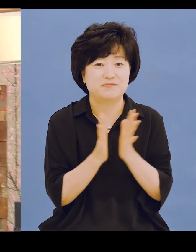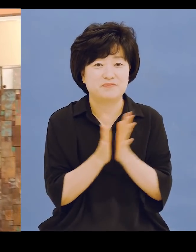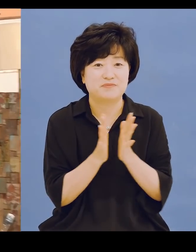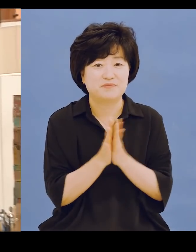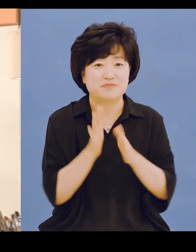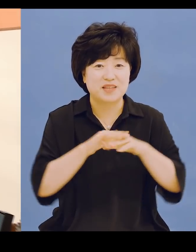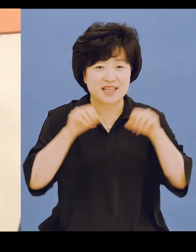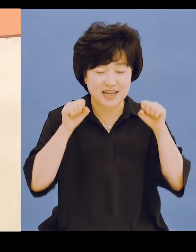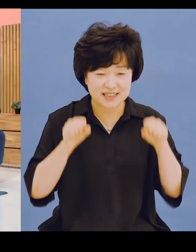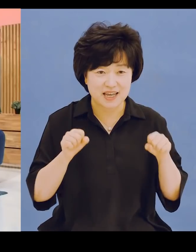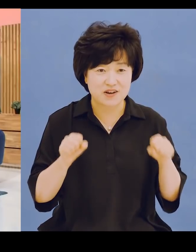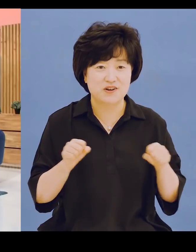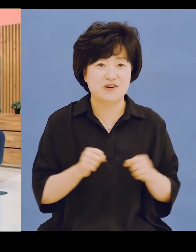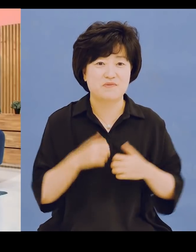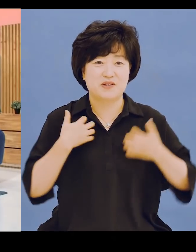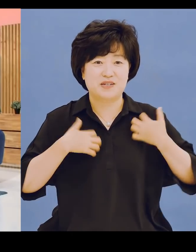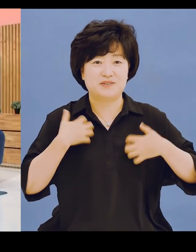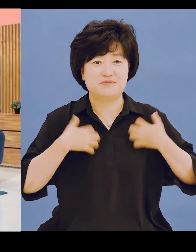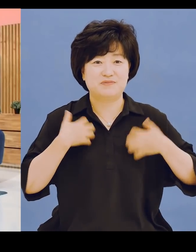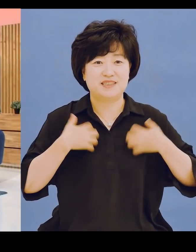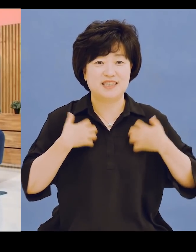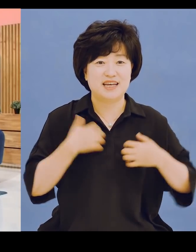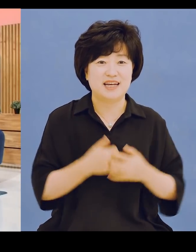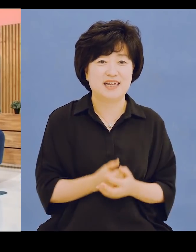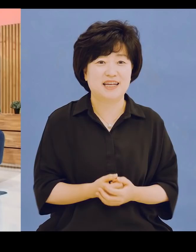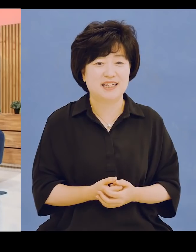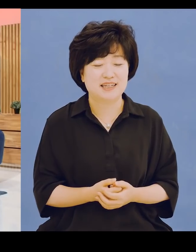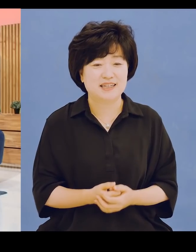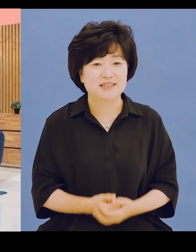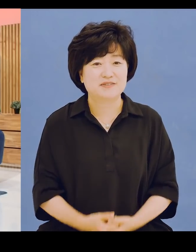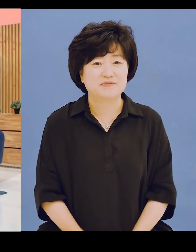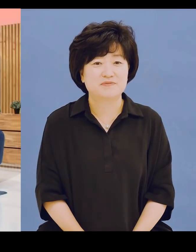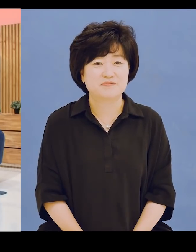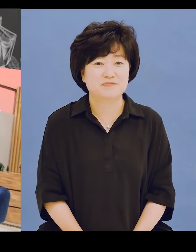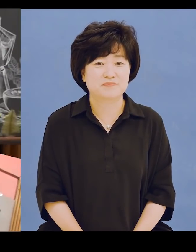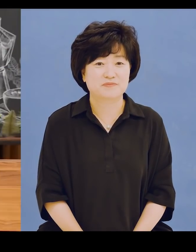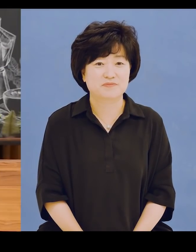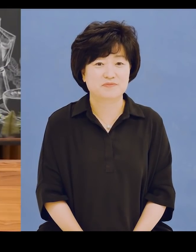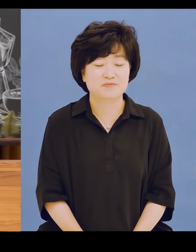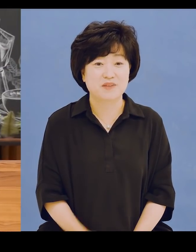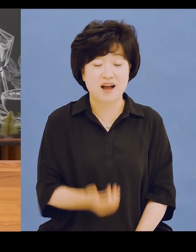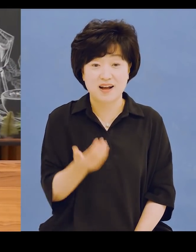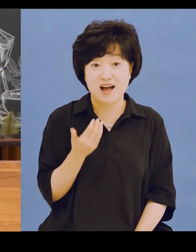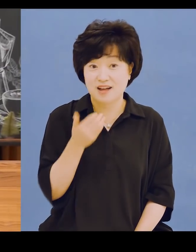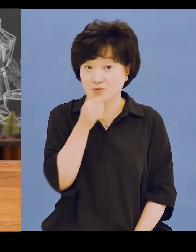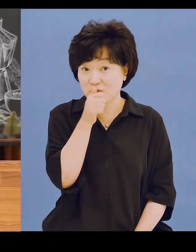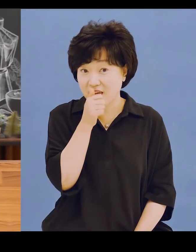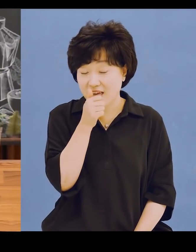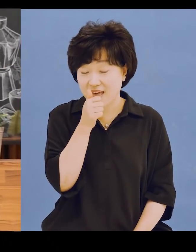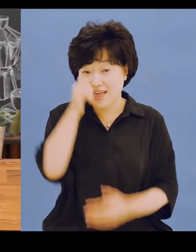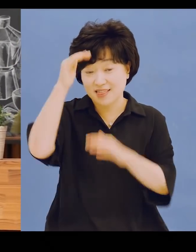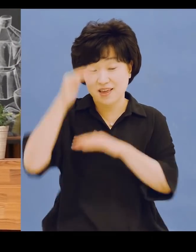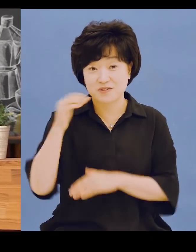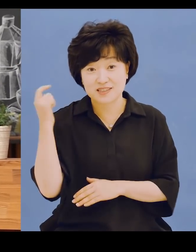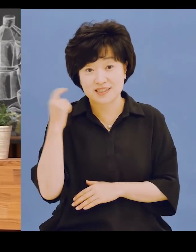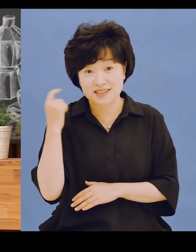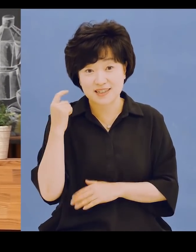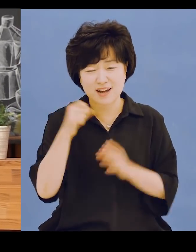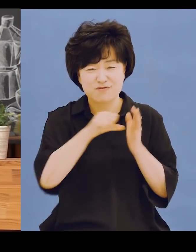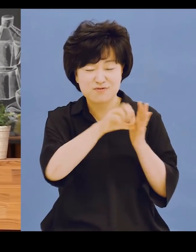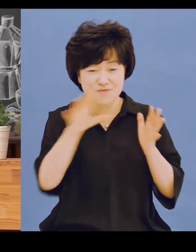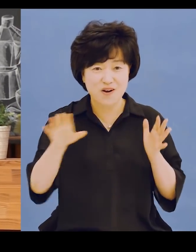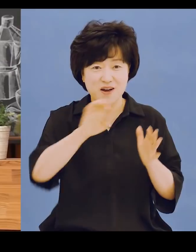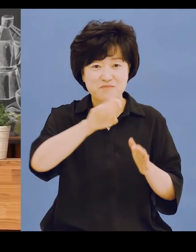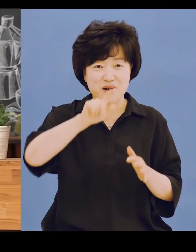안녕하세요. 안녕하세요. 반갑습니다. 반갑습니다. 네, 잘하시죠. 아니, 아까 소개 들으니까 네. 그